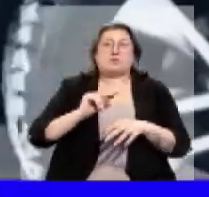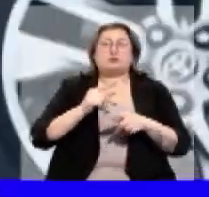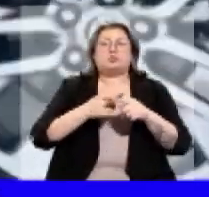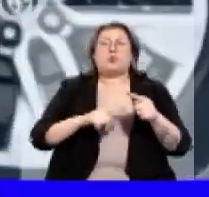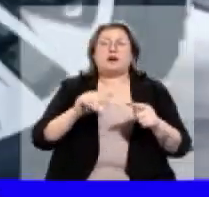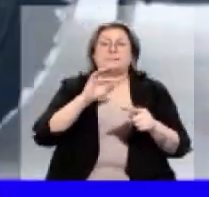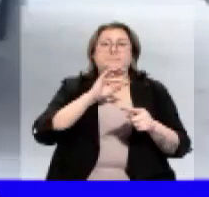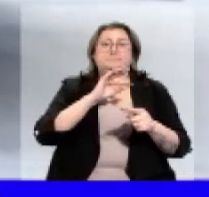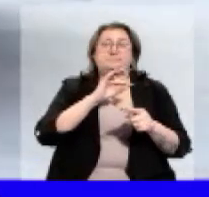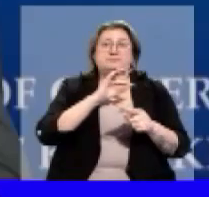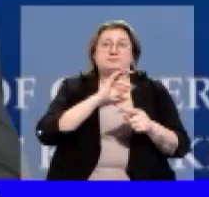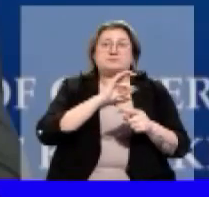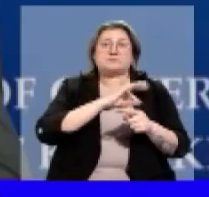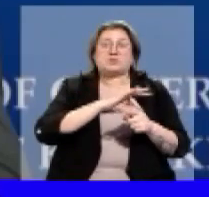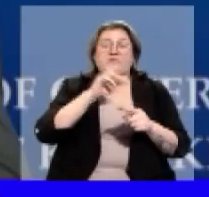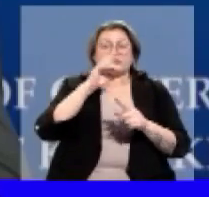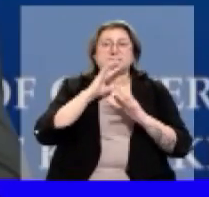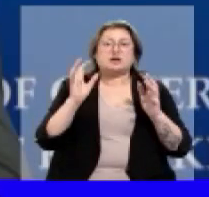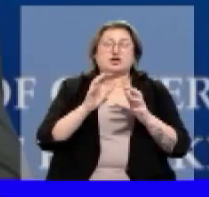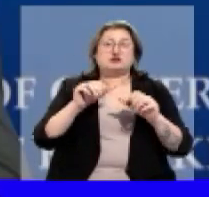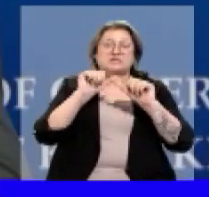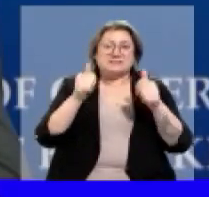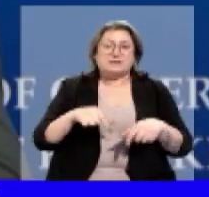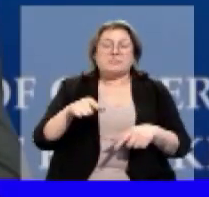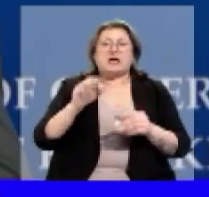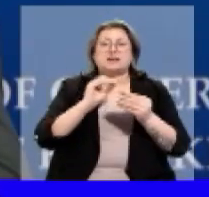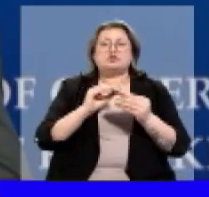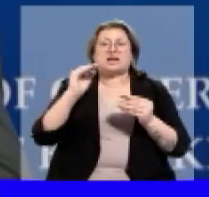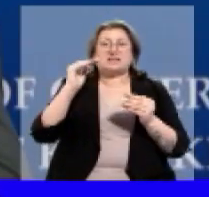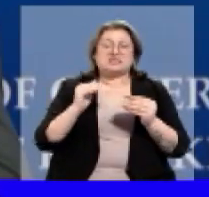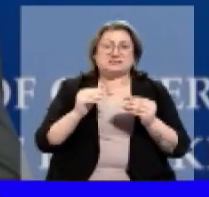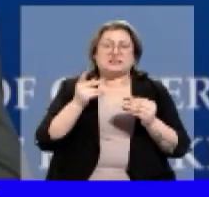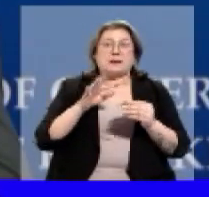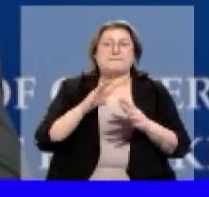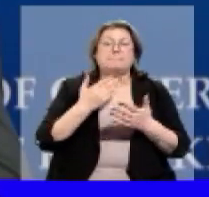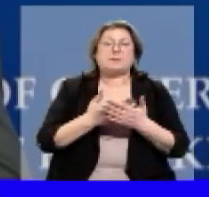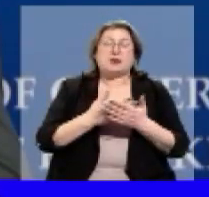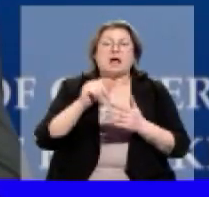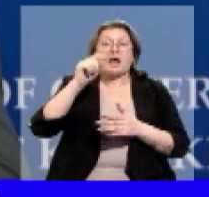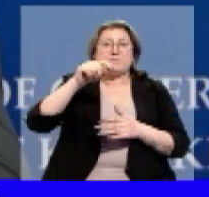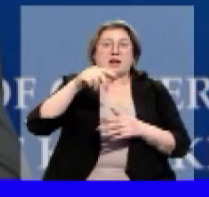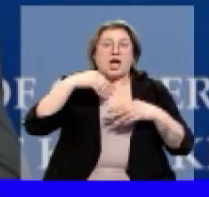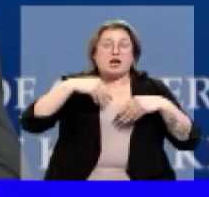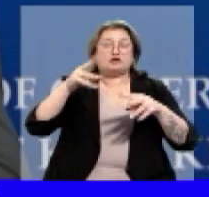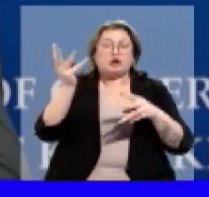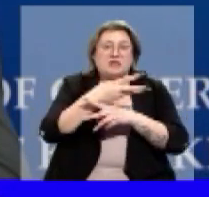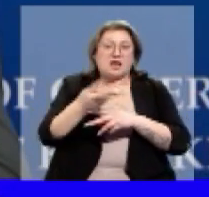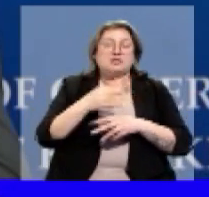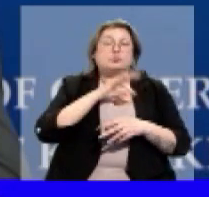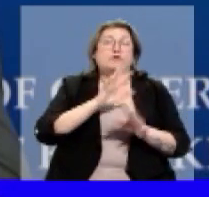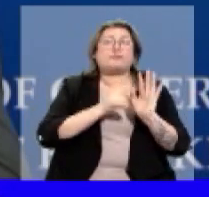доля внедрения водосберегающих систем в стране остается низкой. Для примера, капельное орошение используется всего